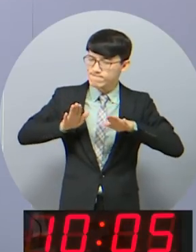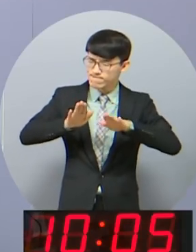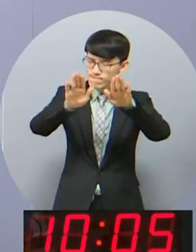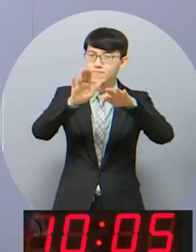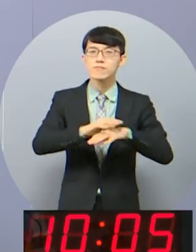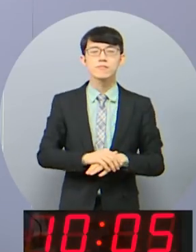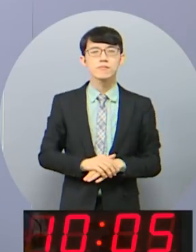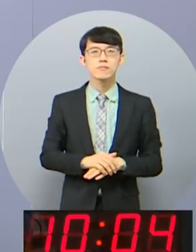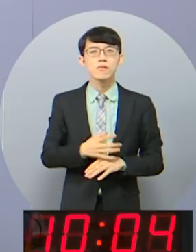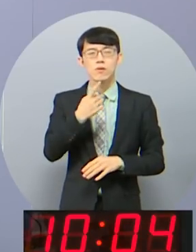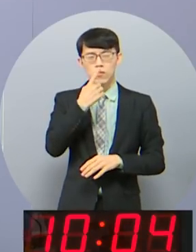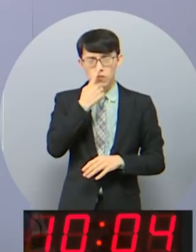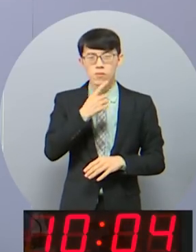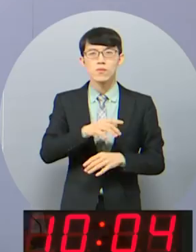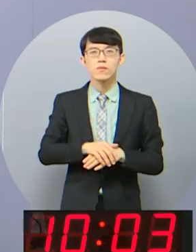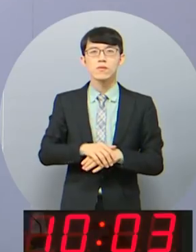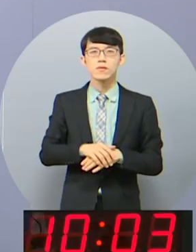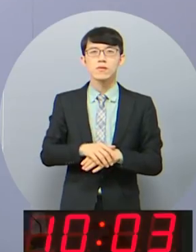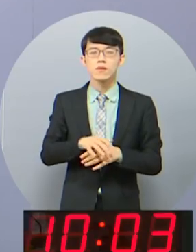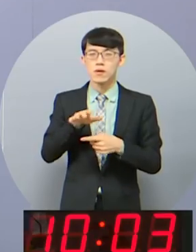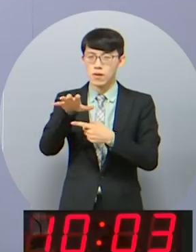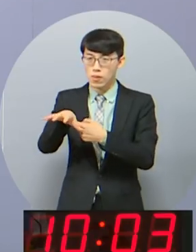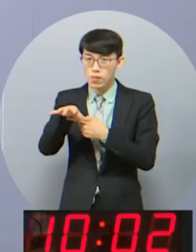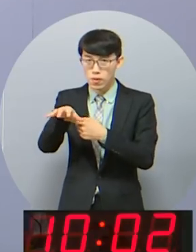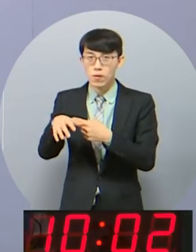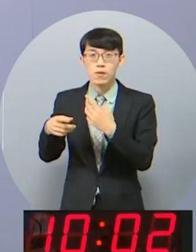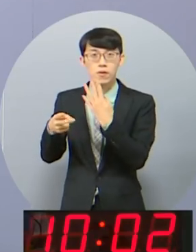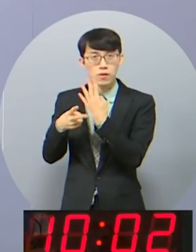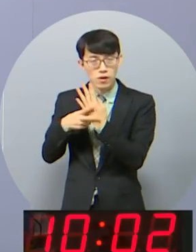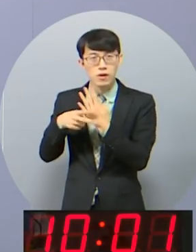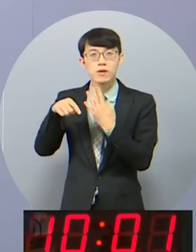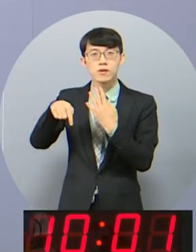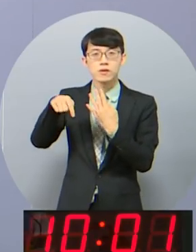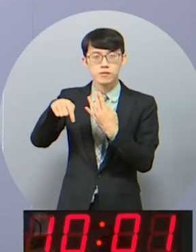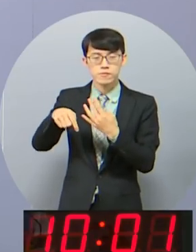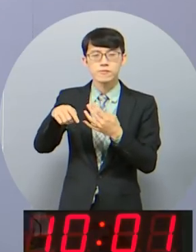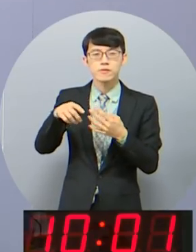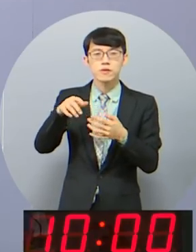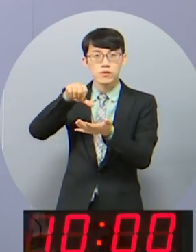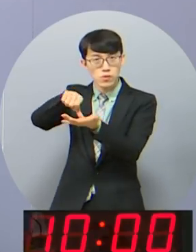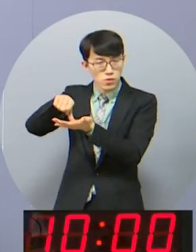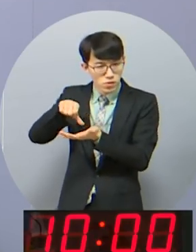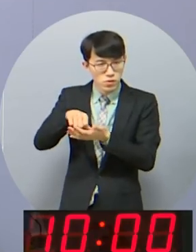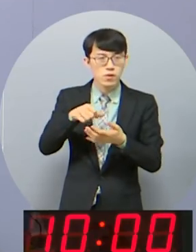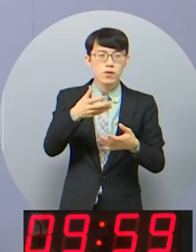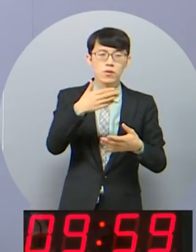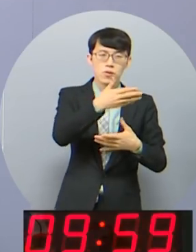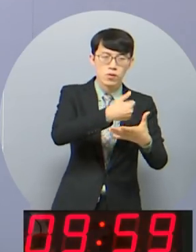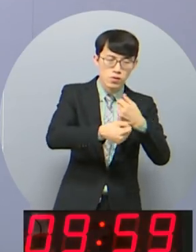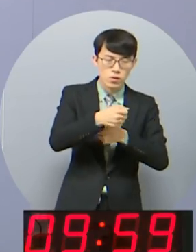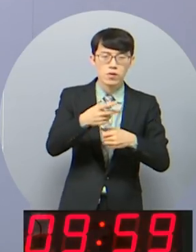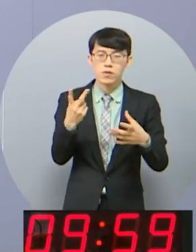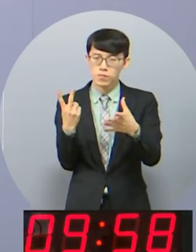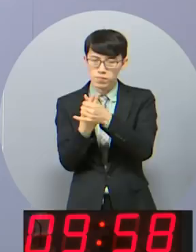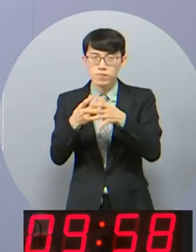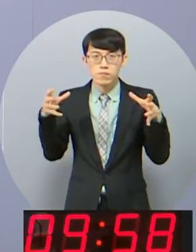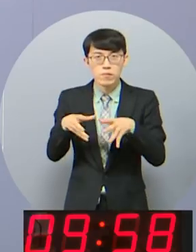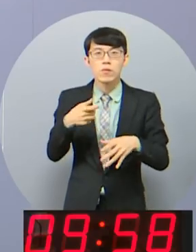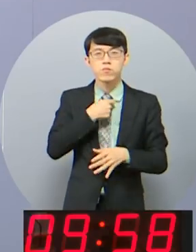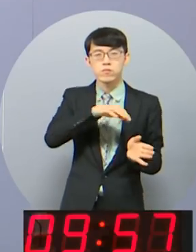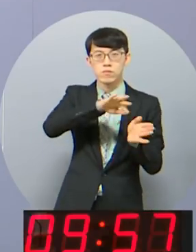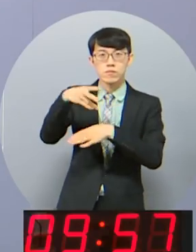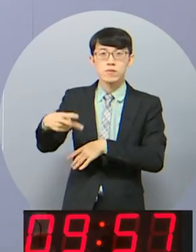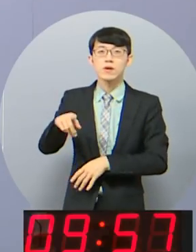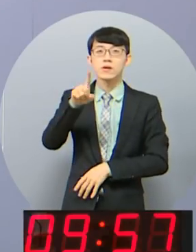吼，我要一直来甲农业这个产业结合在一起安尼吼。那么咱个有咱的18皇宫